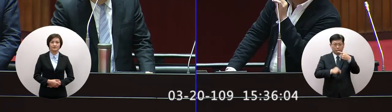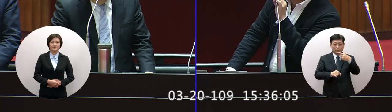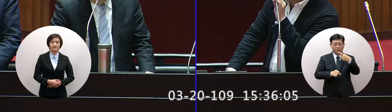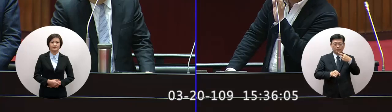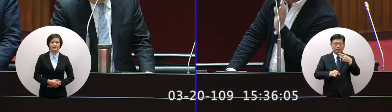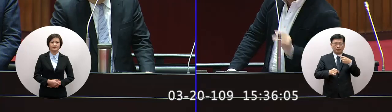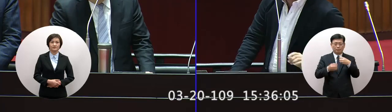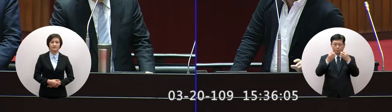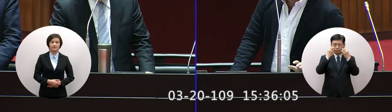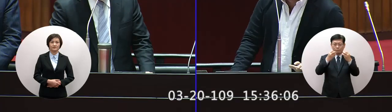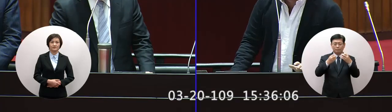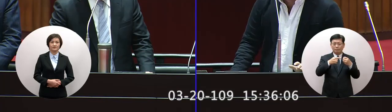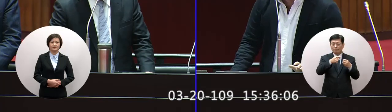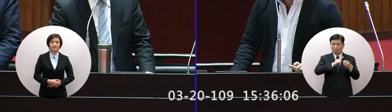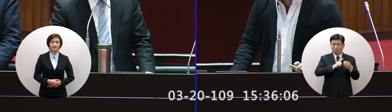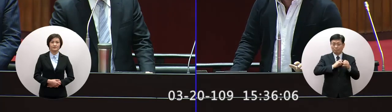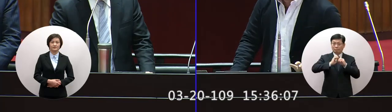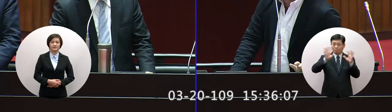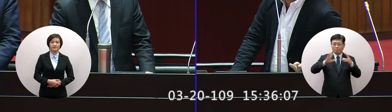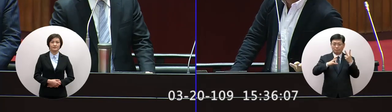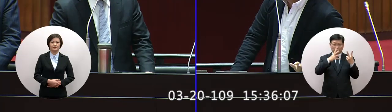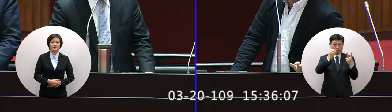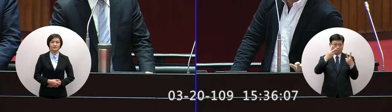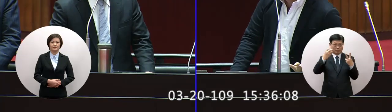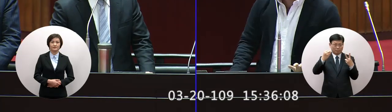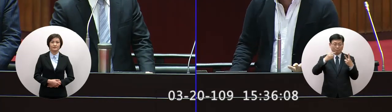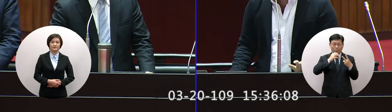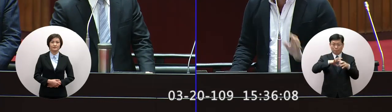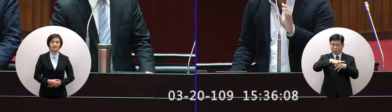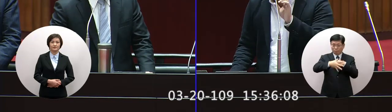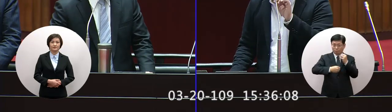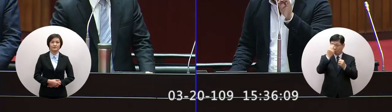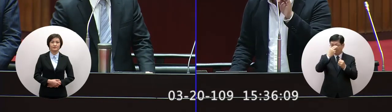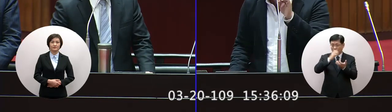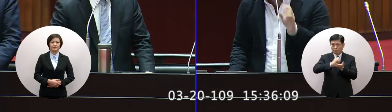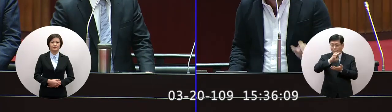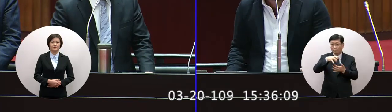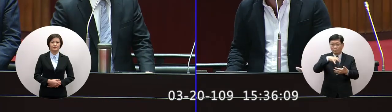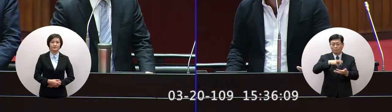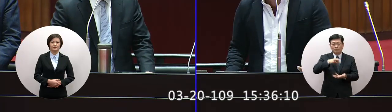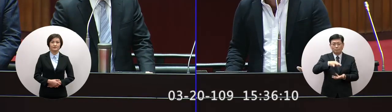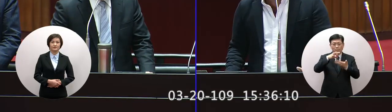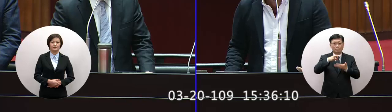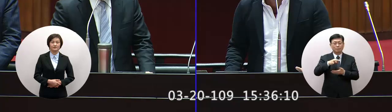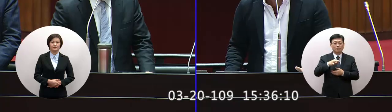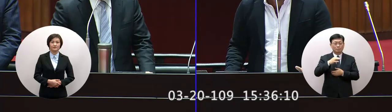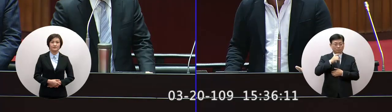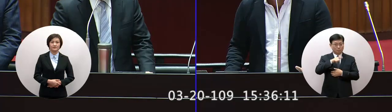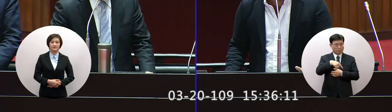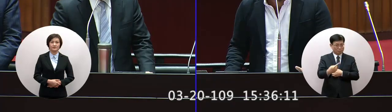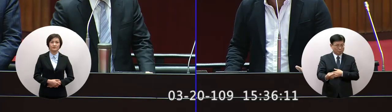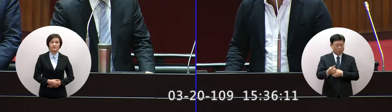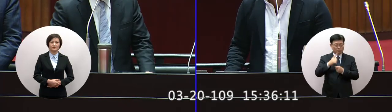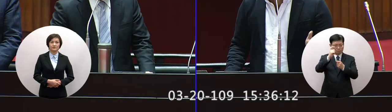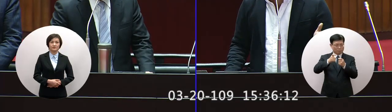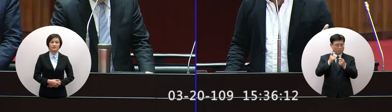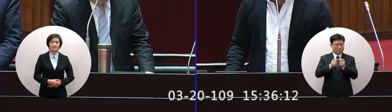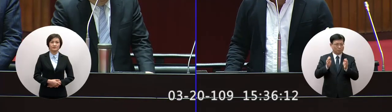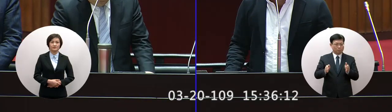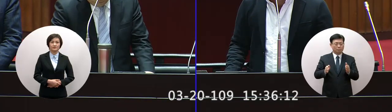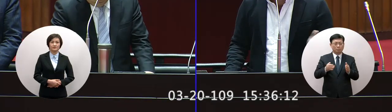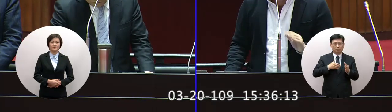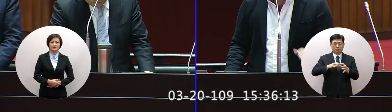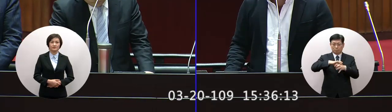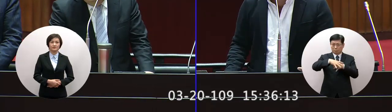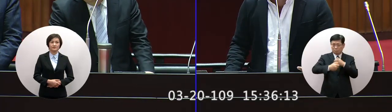时候，这个他们发布的2020年的全球风险报告里面，那提出接下来10年这